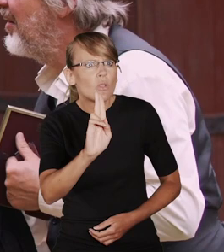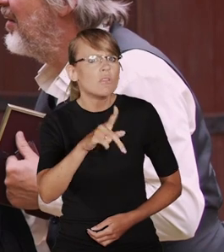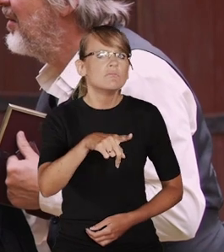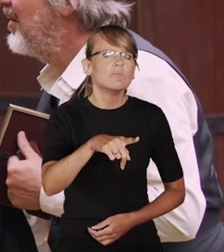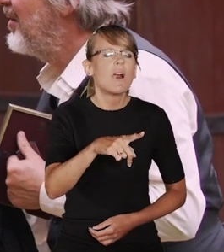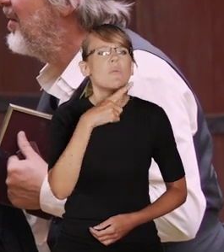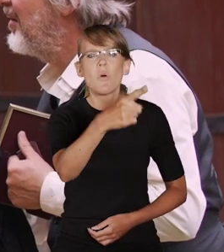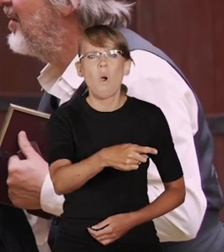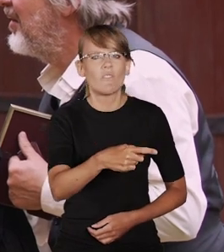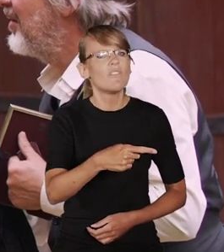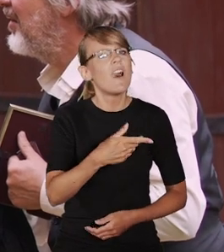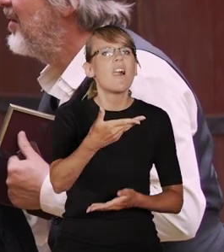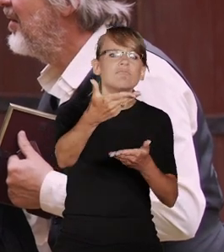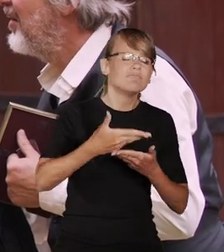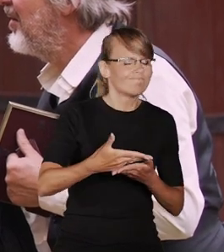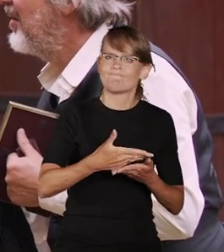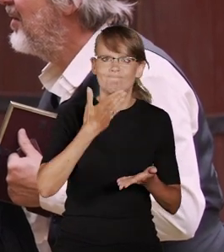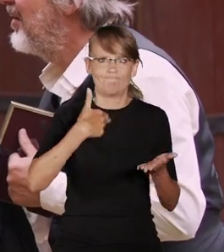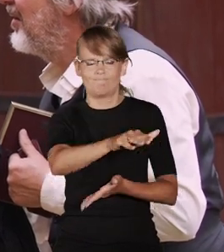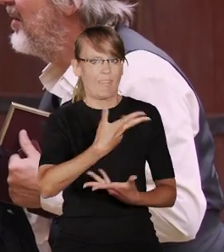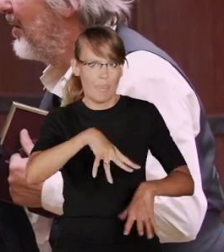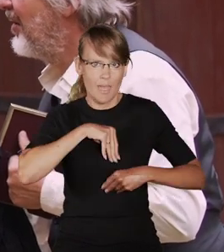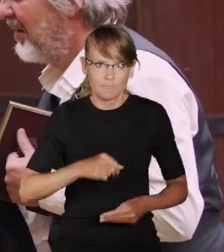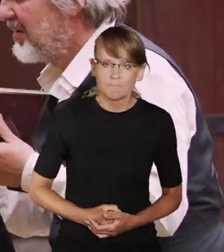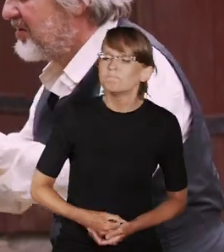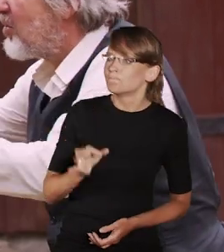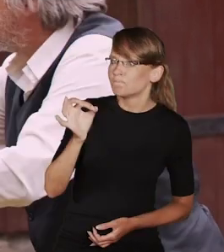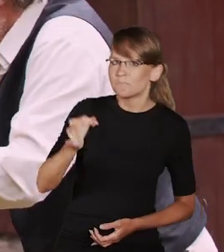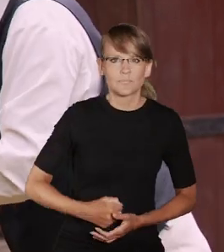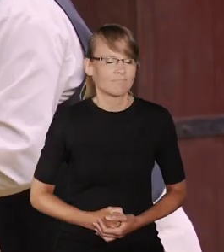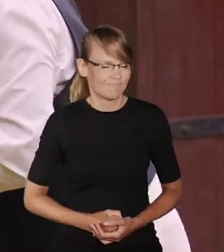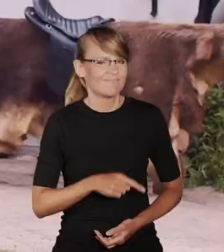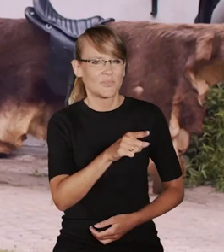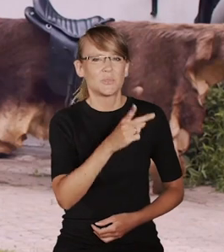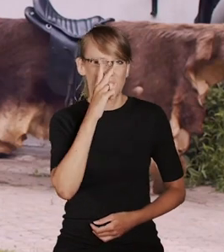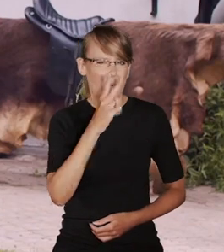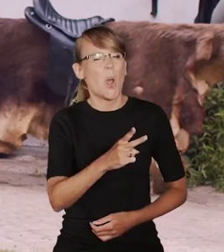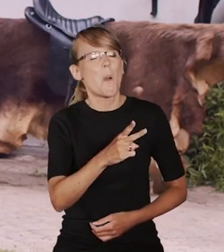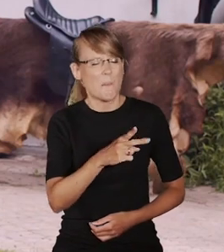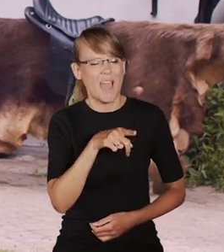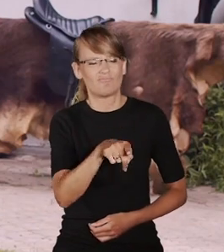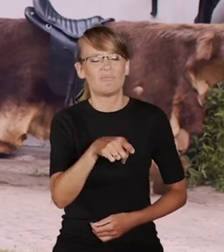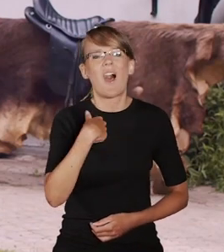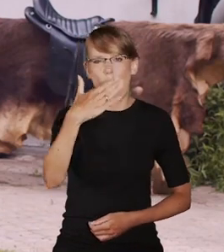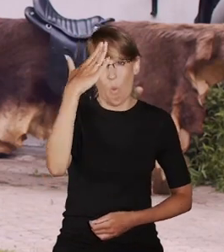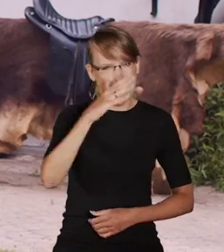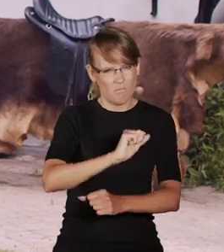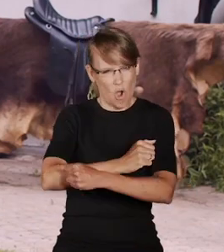każ dać dzisiaj Tobiemu dodatkową kwartę owsa. Służę, jaśnie pani. Któż